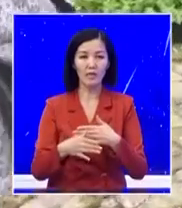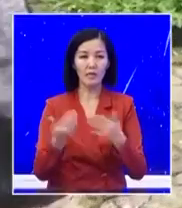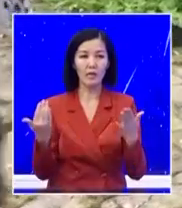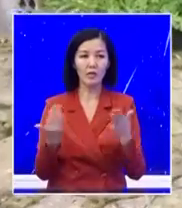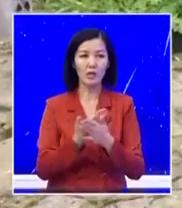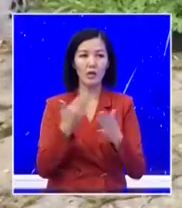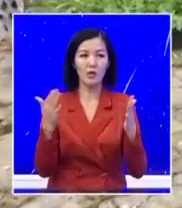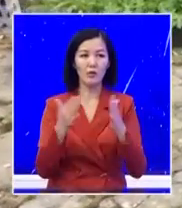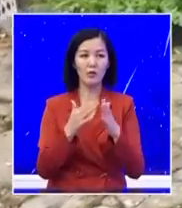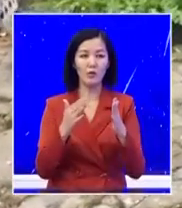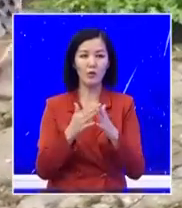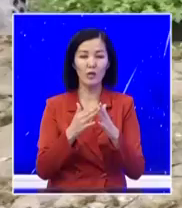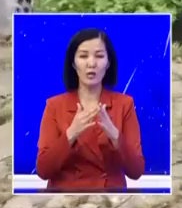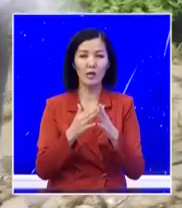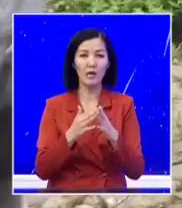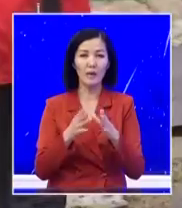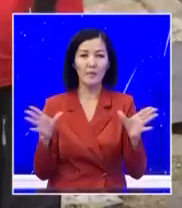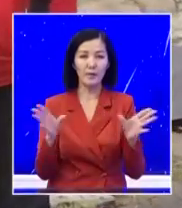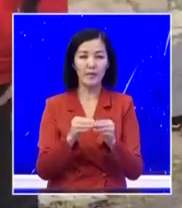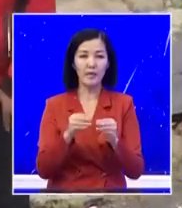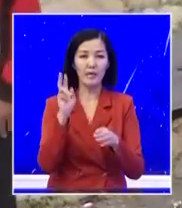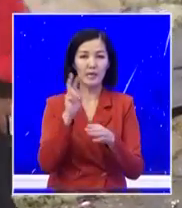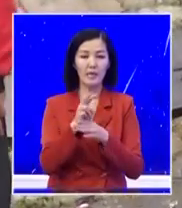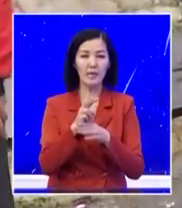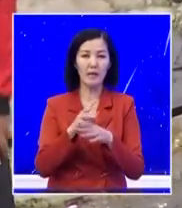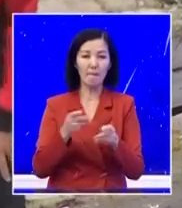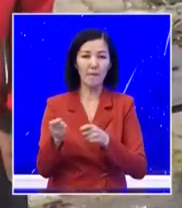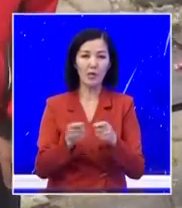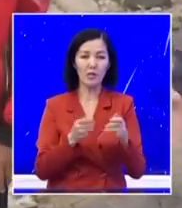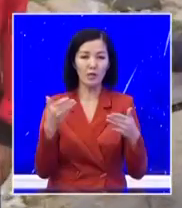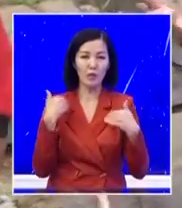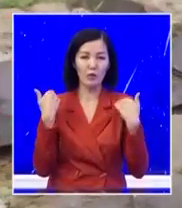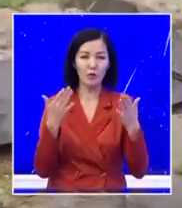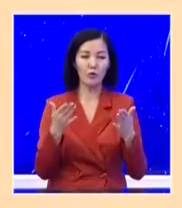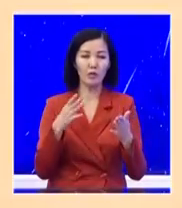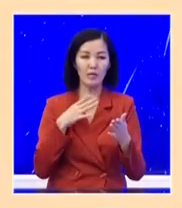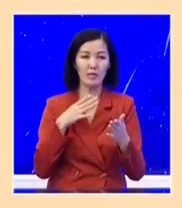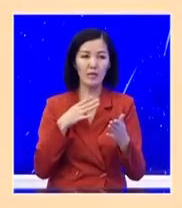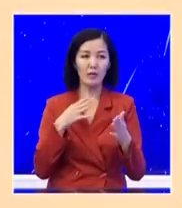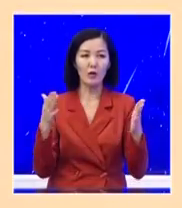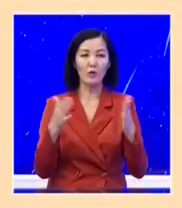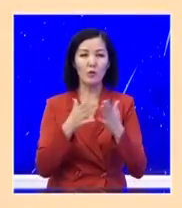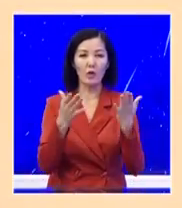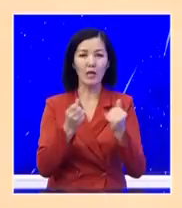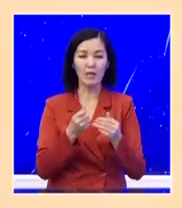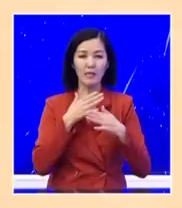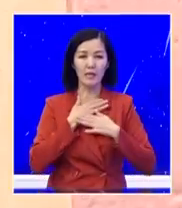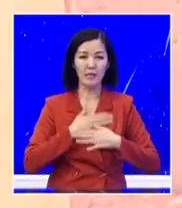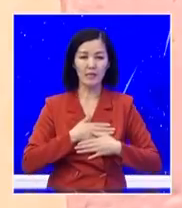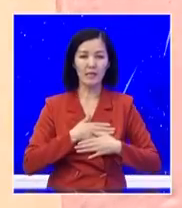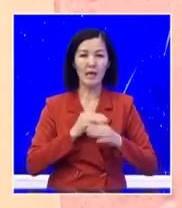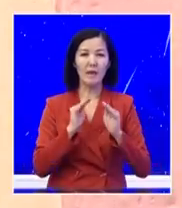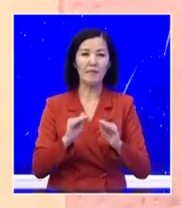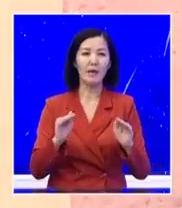жаңа қонысына алып барды. Аудан басшылығы да құттықтай келген екен. Шашуын шашып қарсы алды. Баспаналы болғандар риза,